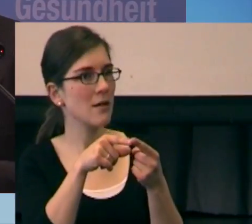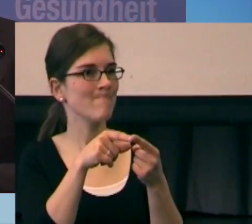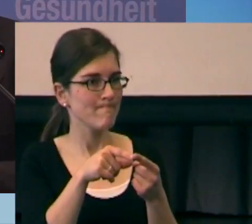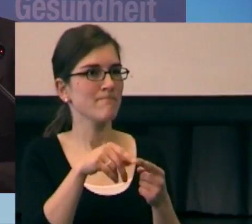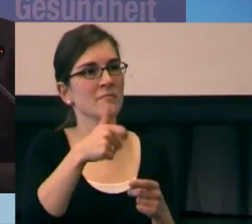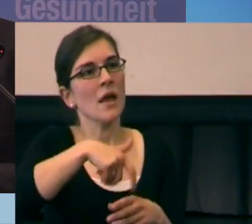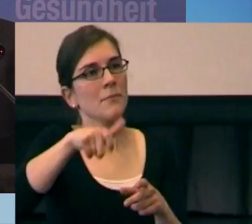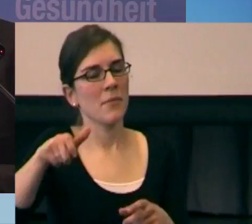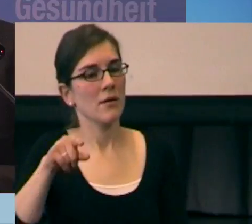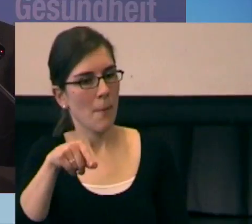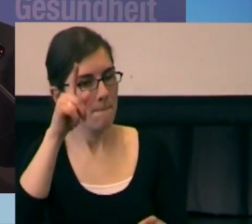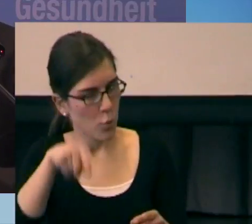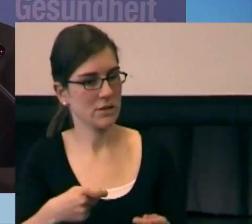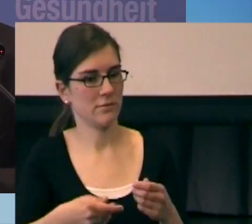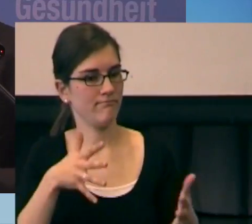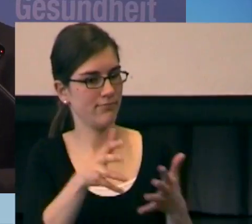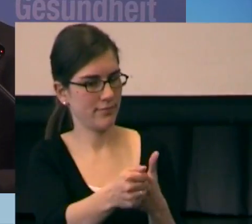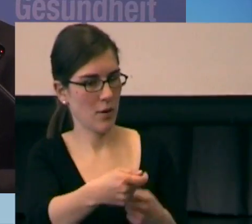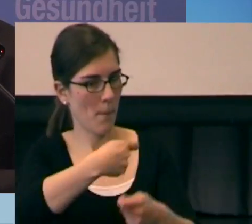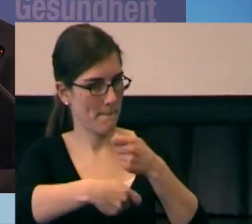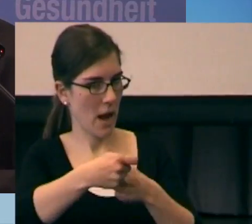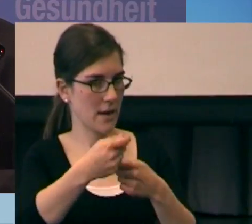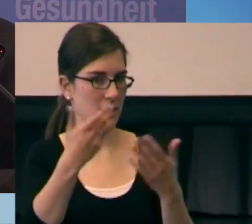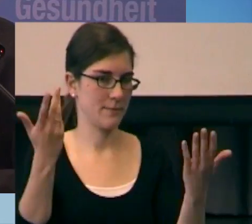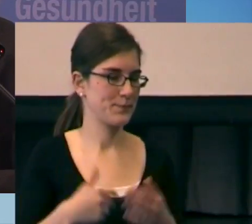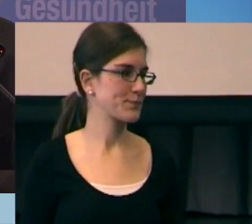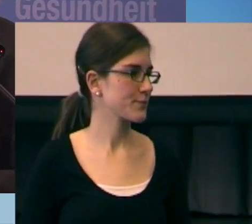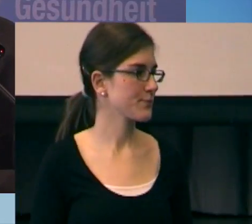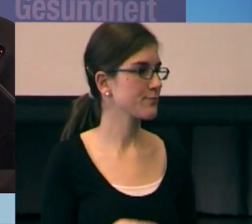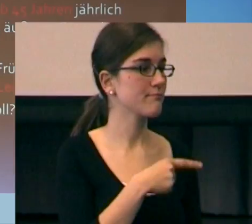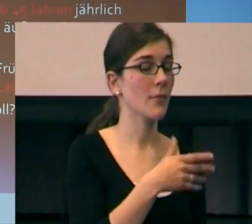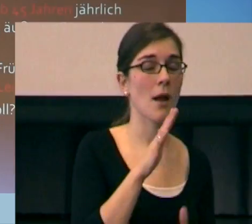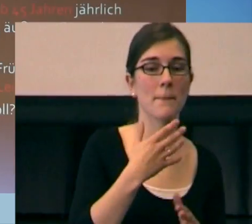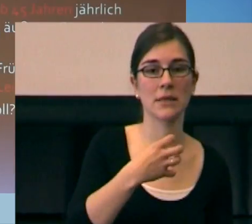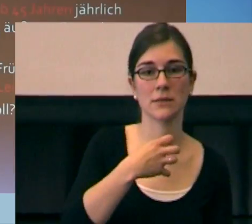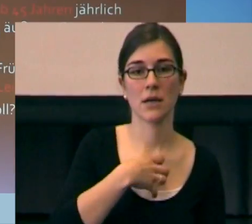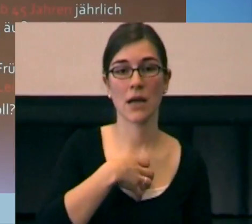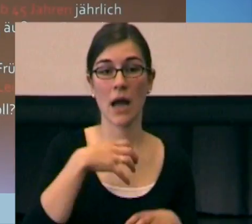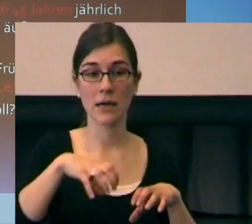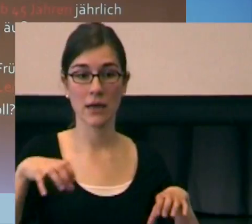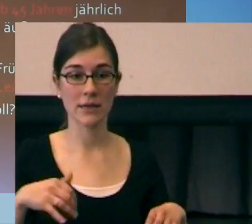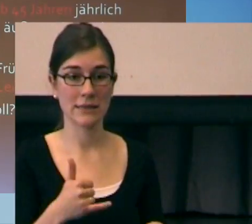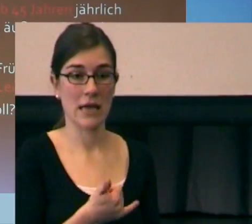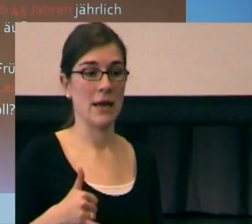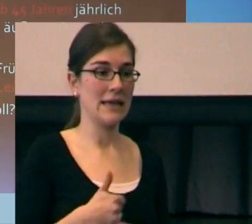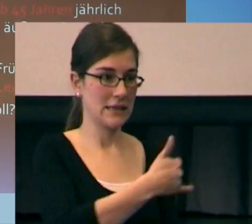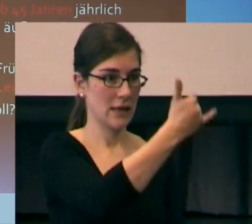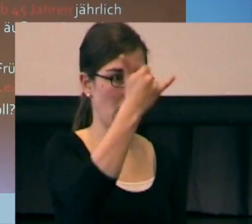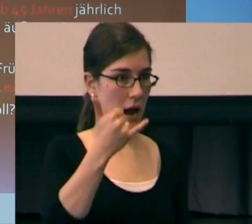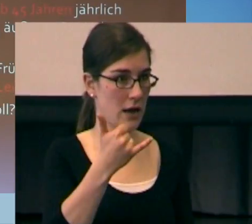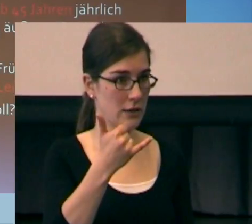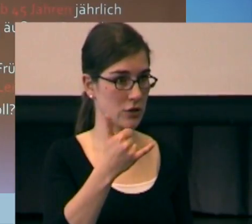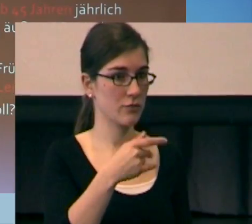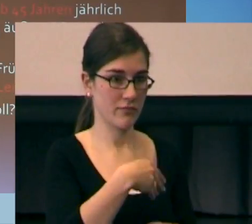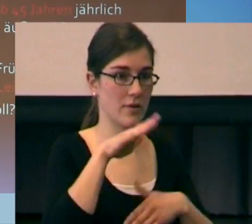Ja, zur Früherkennung ganz kurz. Die gesetzlichen Krankenkassen bieten Ihnen ab dem 45. Lebensjahr jährlich eine Untersuchung der Prostata,